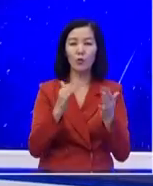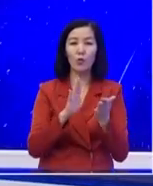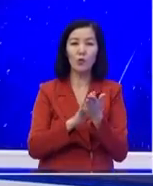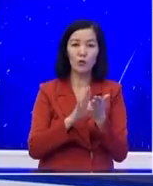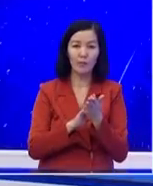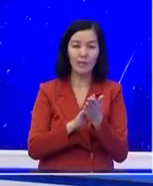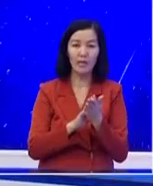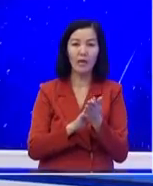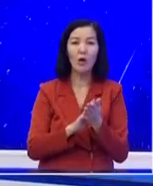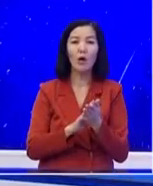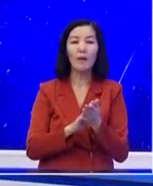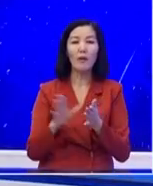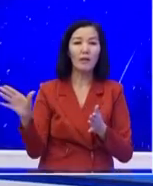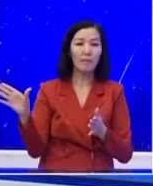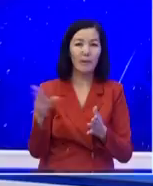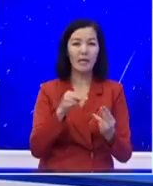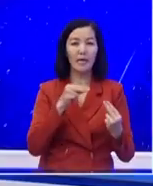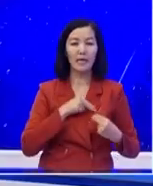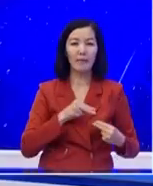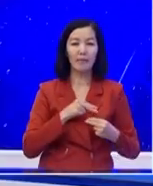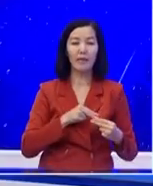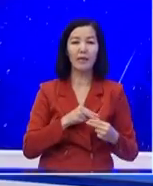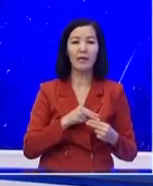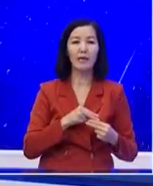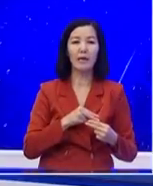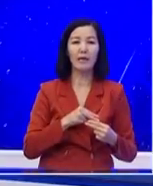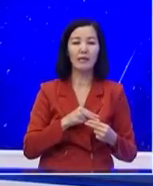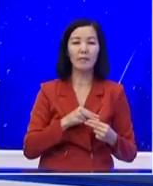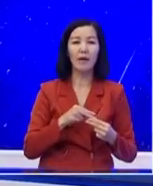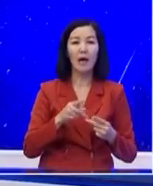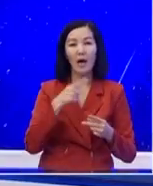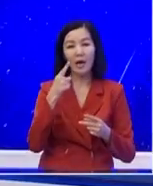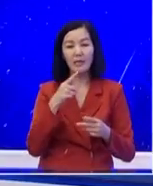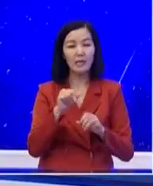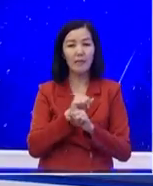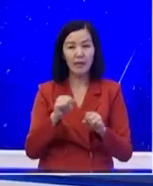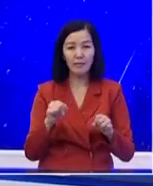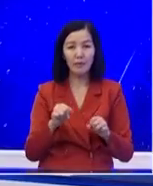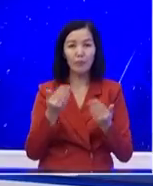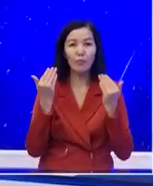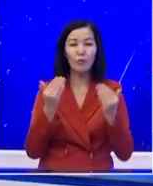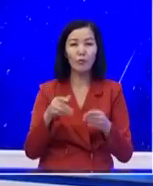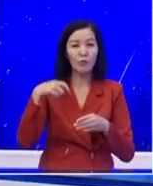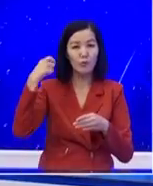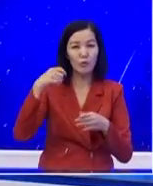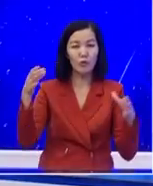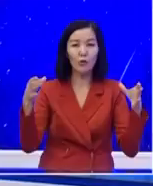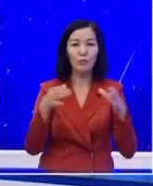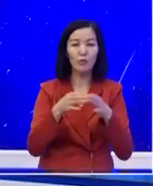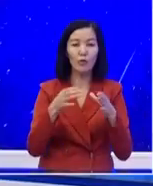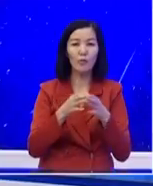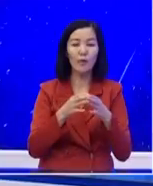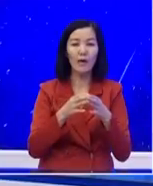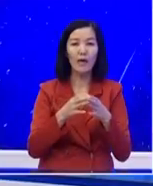құрмет көшеметке лайық. Десе де олардың барлығының еңбегі ел алдында айтылып елене бермейді. Бүгін түсірілім тобы тәртіп сақшыларының